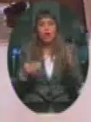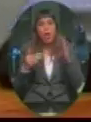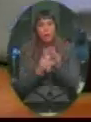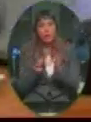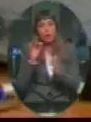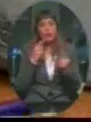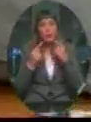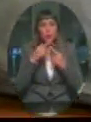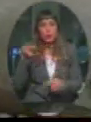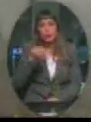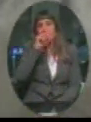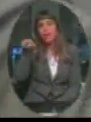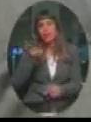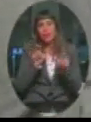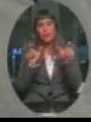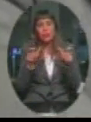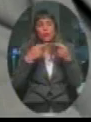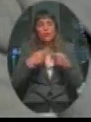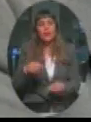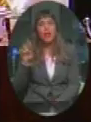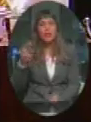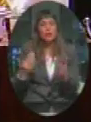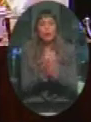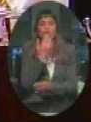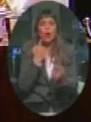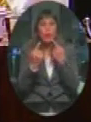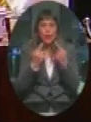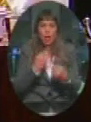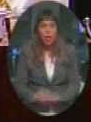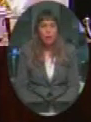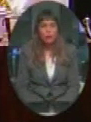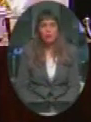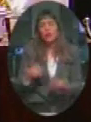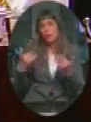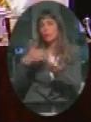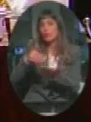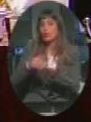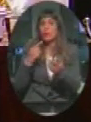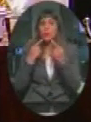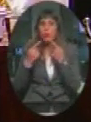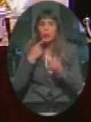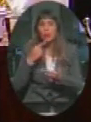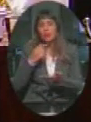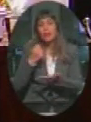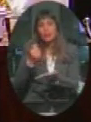בעניין הסרת חסינותו של חבר הכנסת רטס, חודשה המליאה. ואנחנו היום ממשיכים בדיוני תקציב.